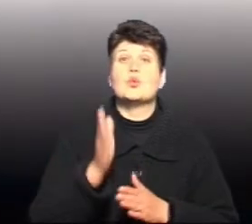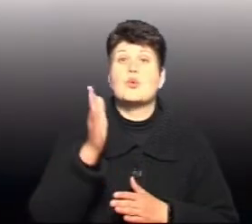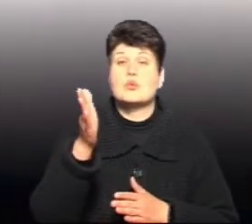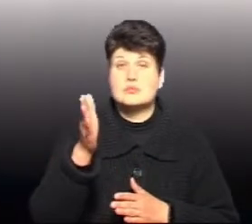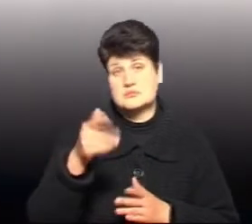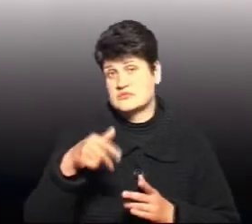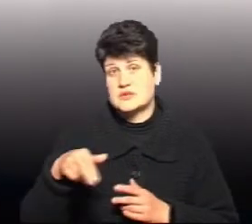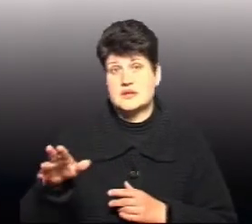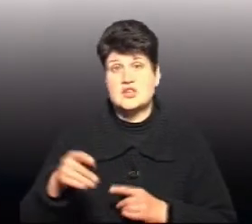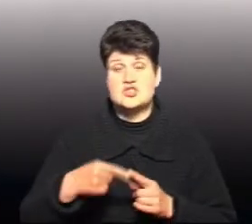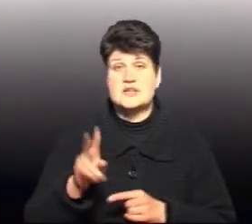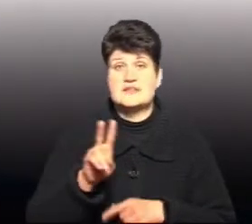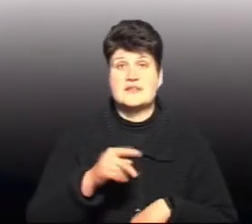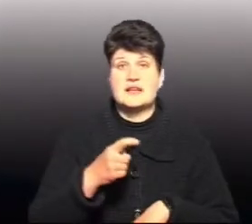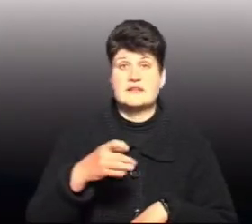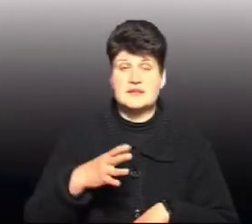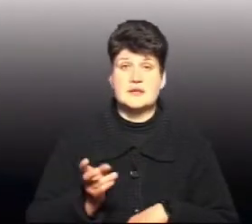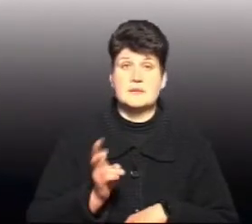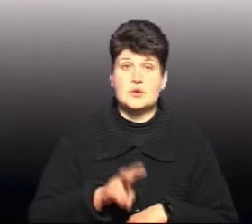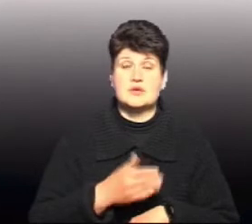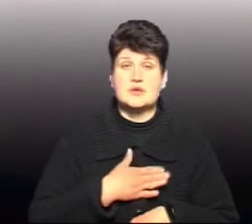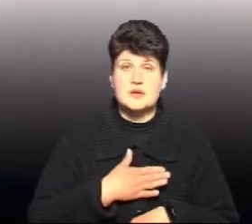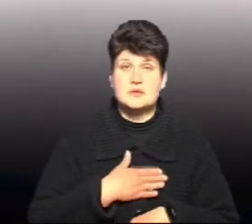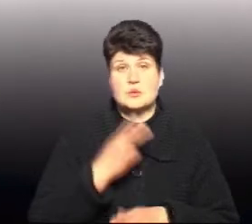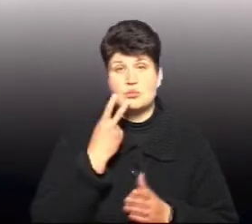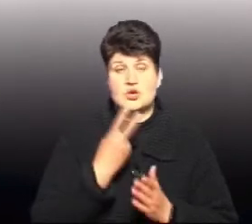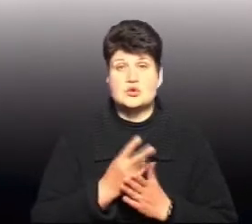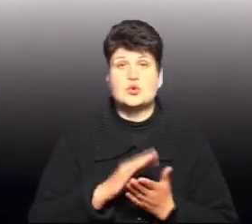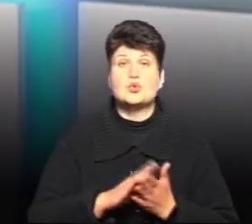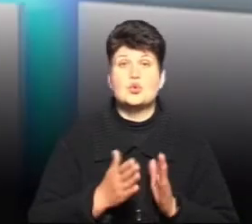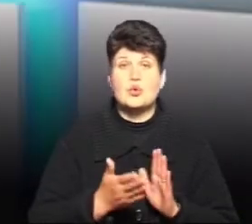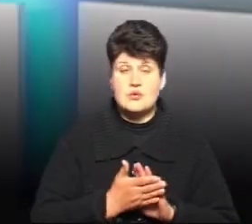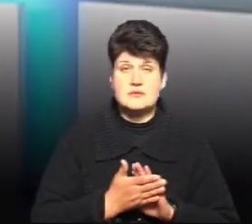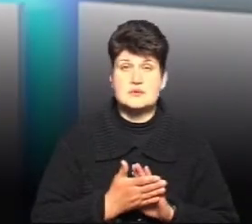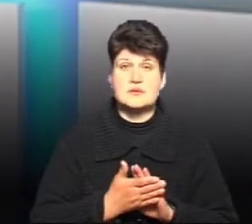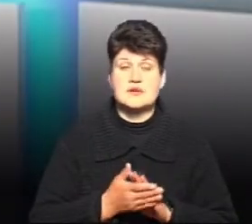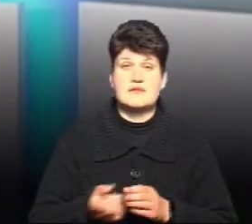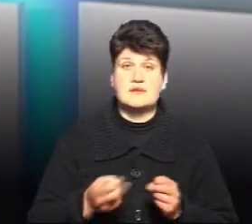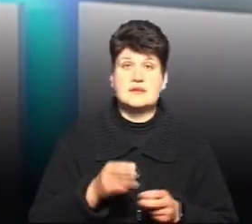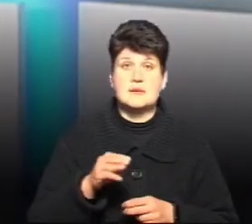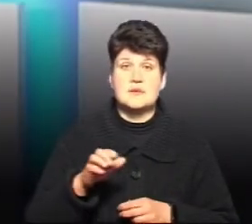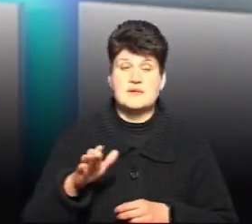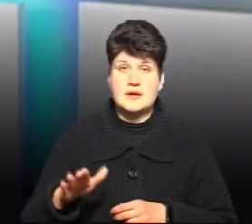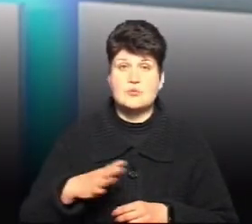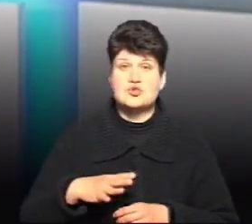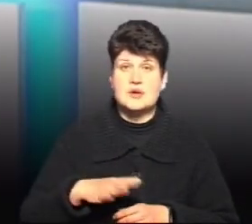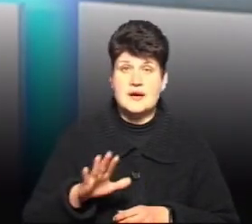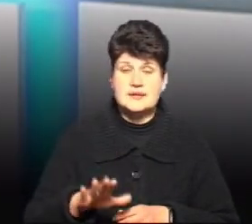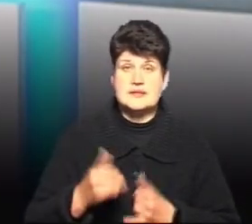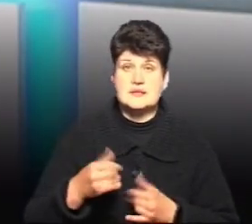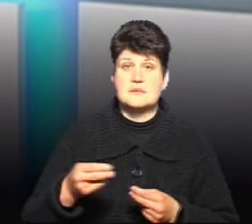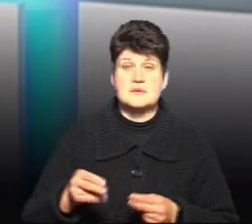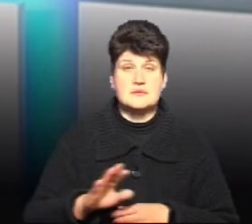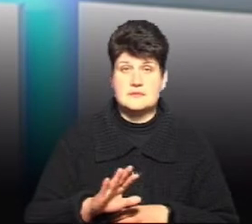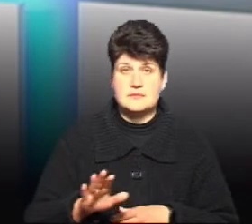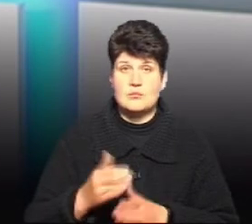2 хвилини заходять наші, будь ласка, покажіть договір. Ні, покажіть, будь ласка, договір на вивіз ТПВ. Ой, та ви почекайте, почекайте, я вже зараз заключу. Кажу, добре, протокол